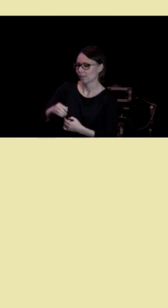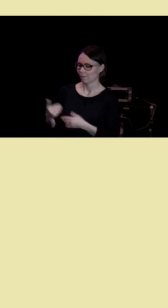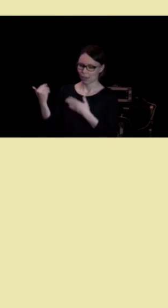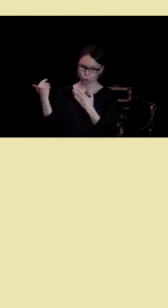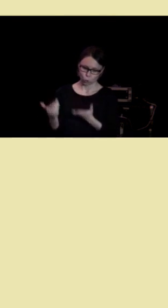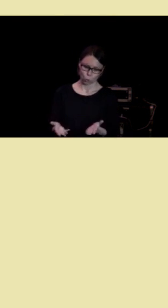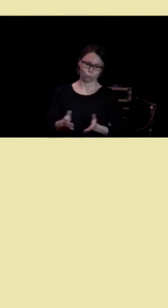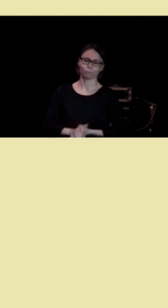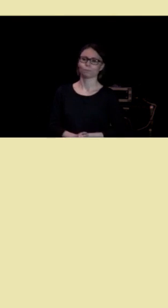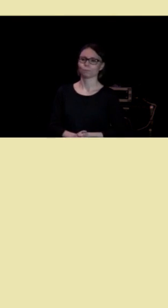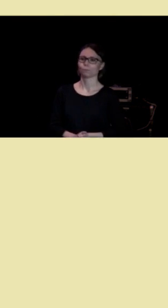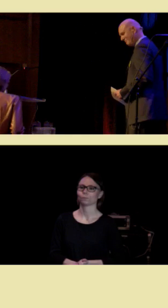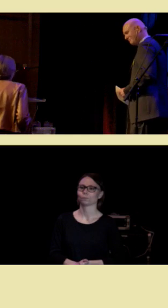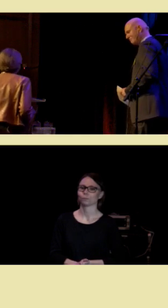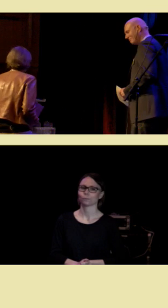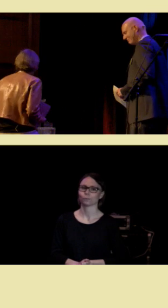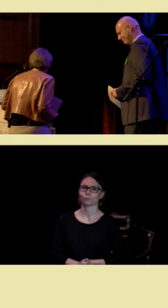Kjerulf.